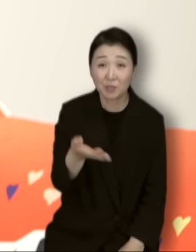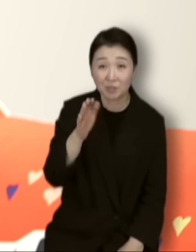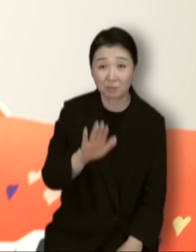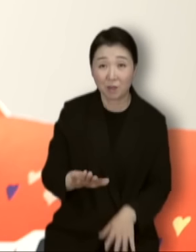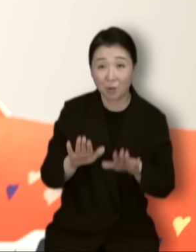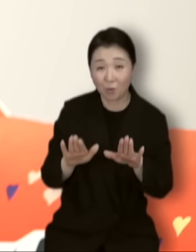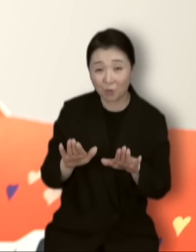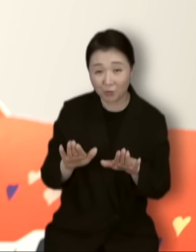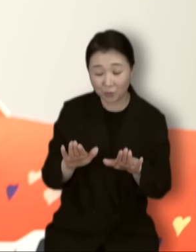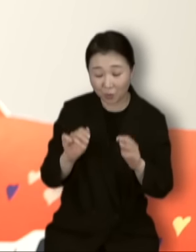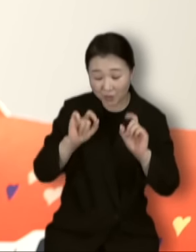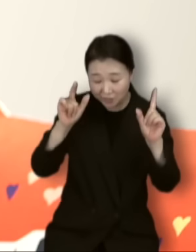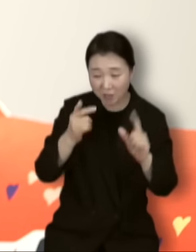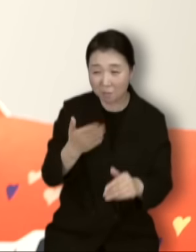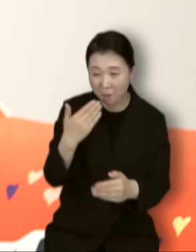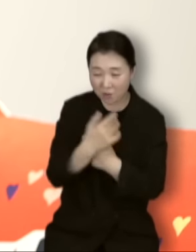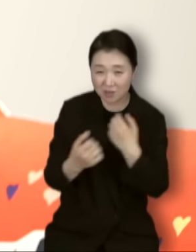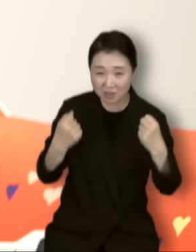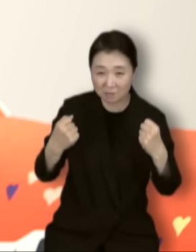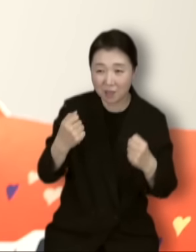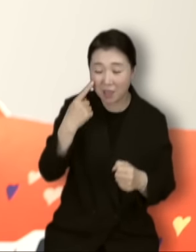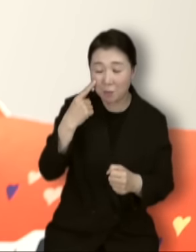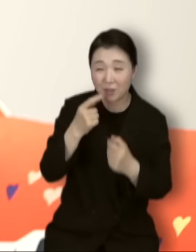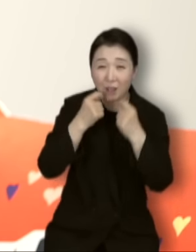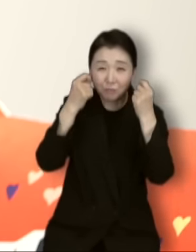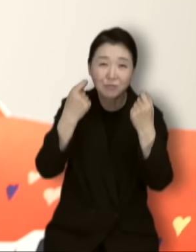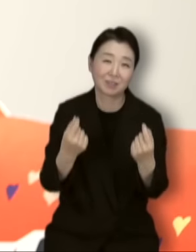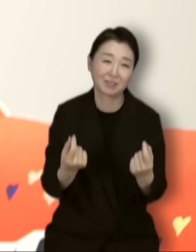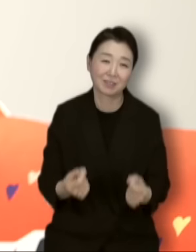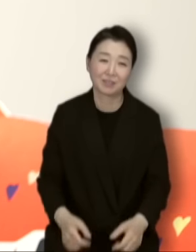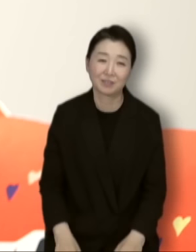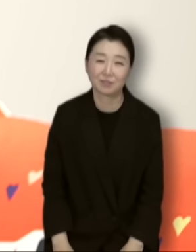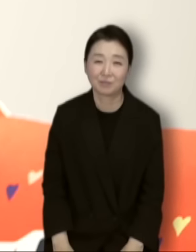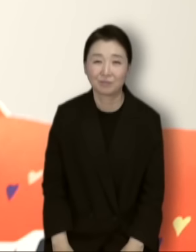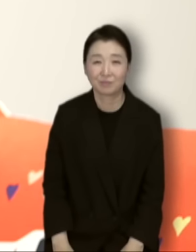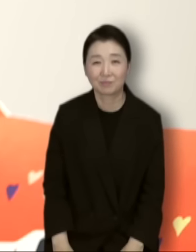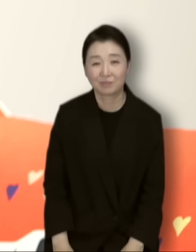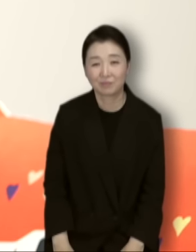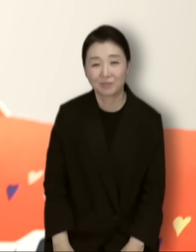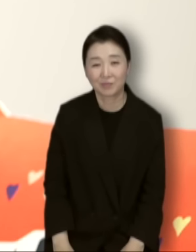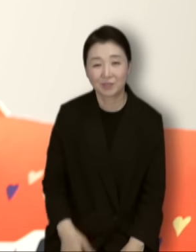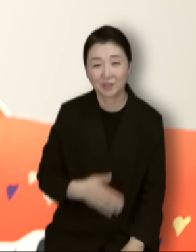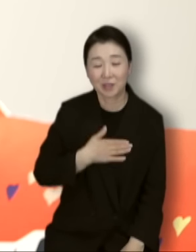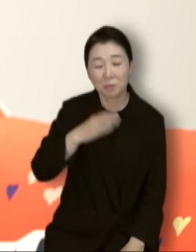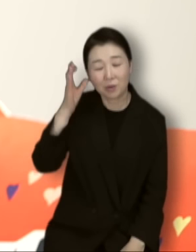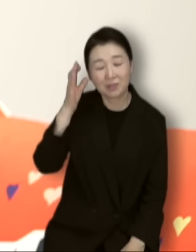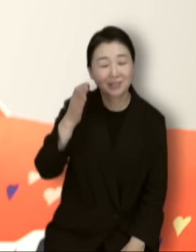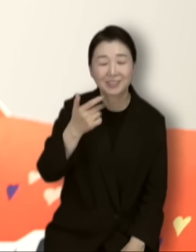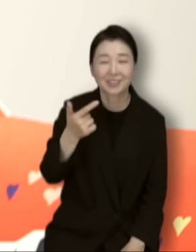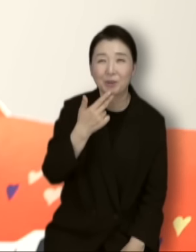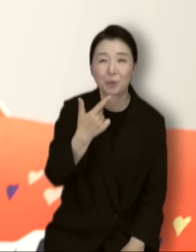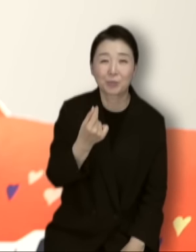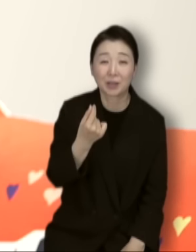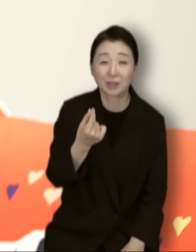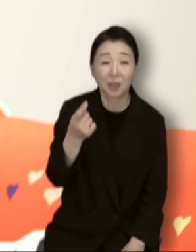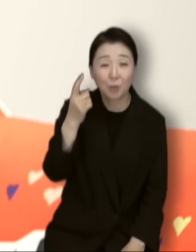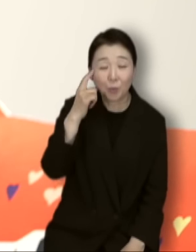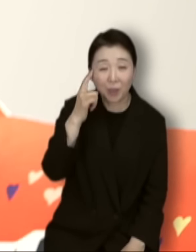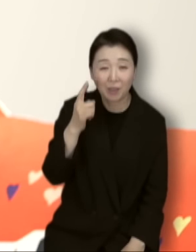들지 하나님이 또 일어나서 먹고 기운라고 하니까 웃는 거지 아 별로 큰 기대가 없어요 근데